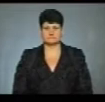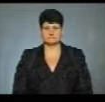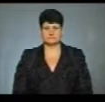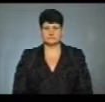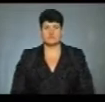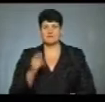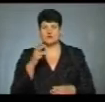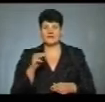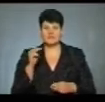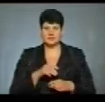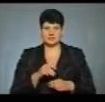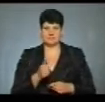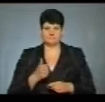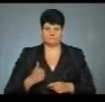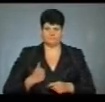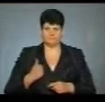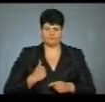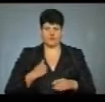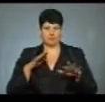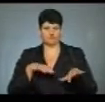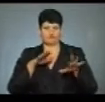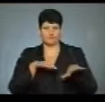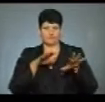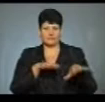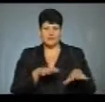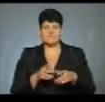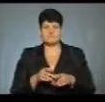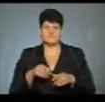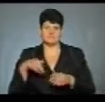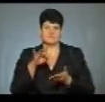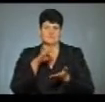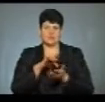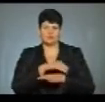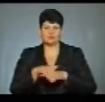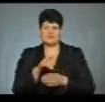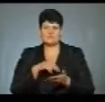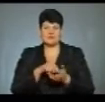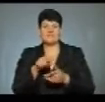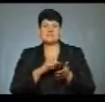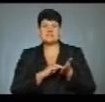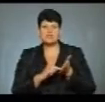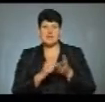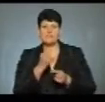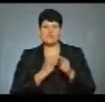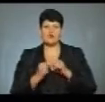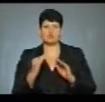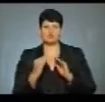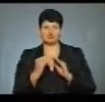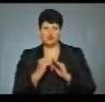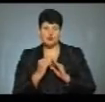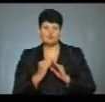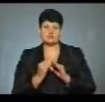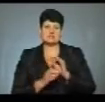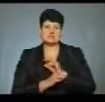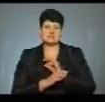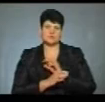Півтори тисячі армійців під супровід оркестру марширували центральними вулицями міста. Так відзначили повернення додому з передової на сході